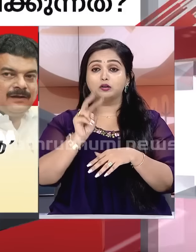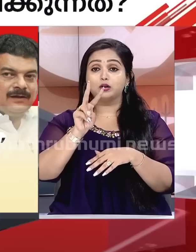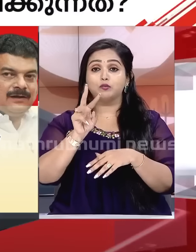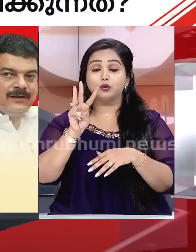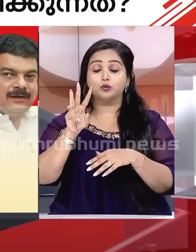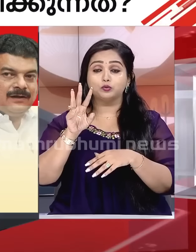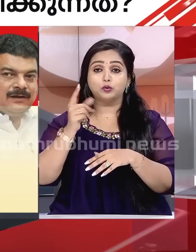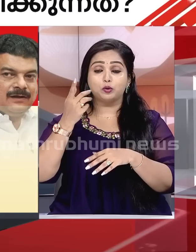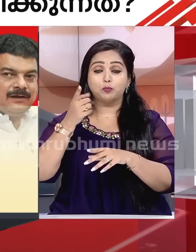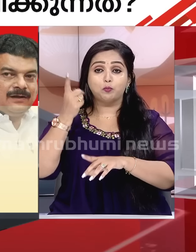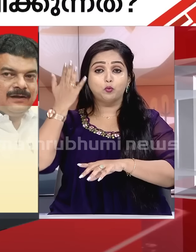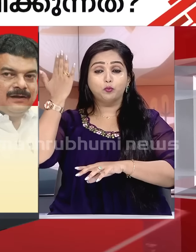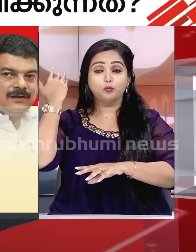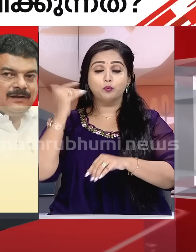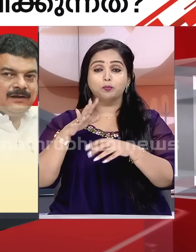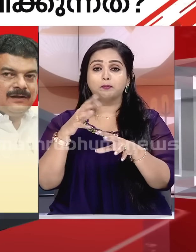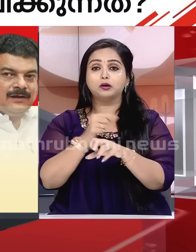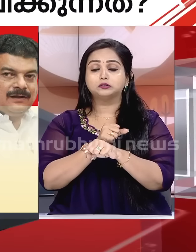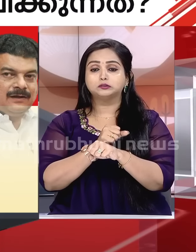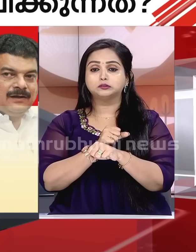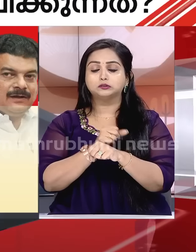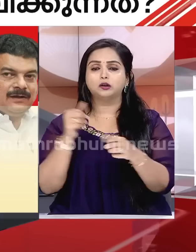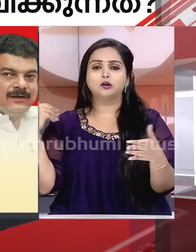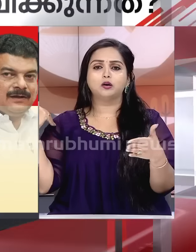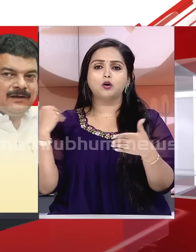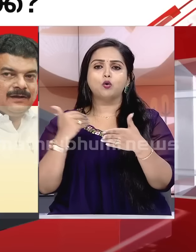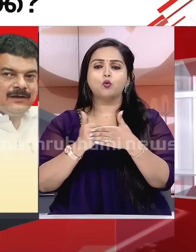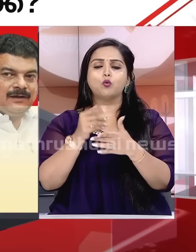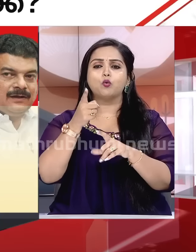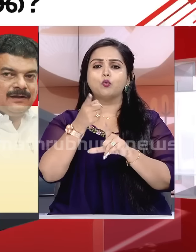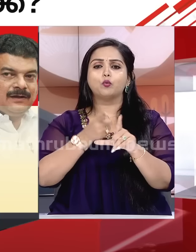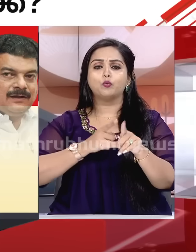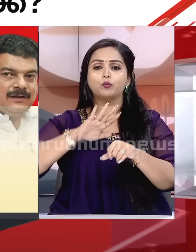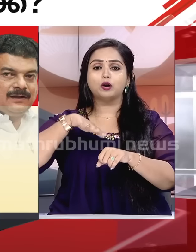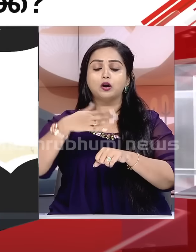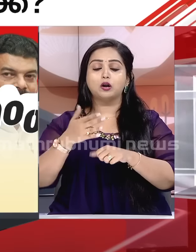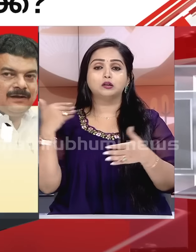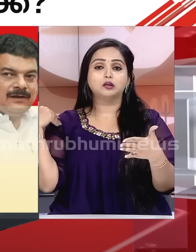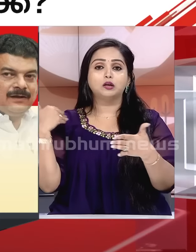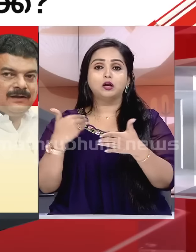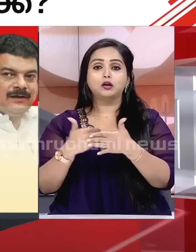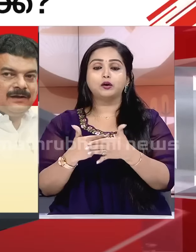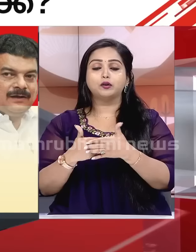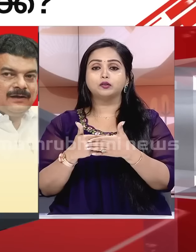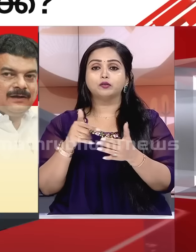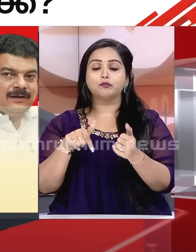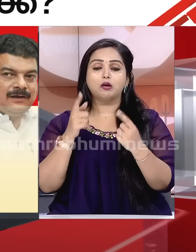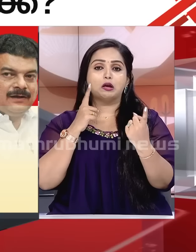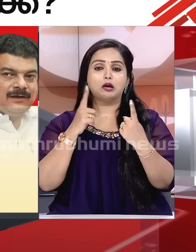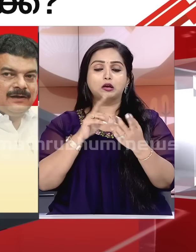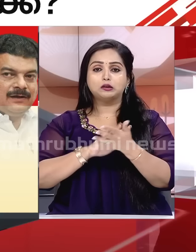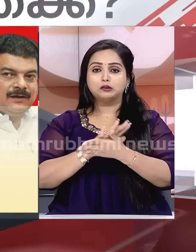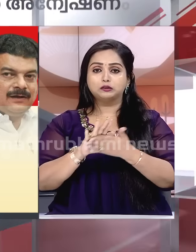2023 കാണാതെ പോയെന്നാണ് പറയുന്നത്. ഇപ്പോൾ ഏകദേശം ഒരു വർഷമായിട്ട് ഒരു നടപടിയും പോലീസ് എടുത്തിട്ടില്ല.